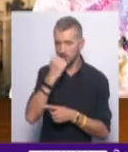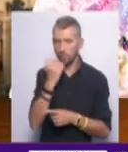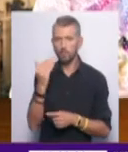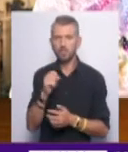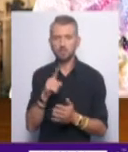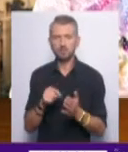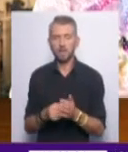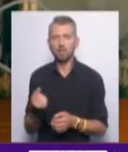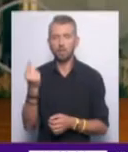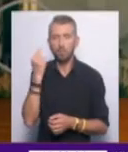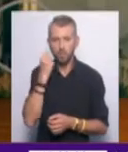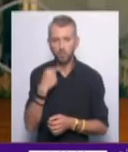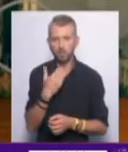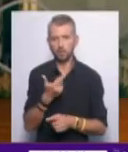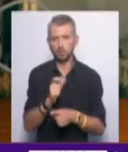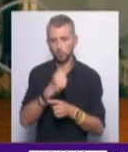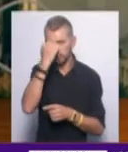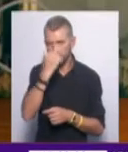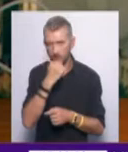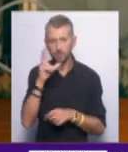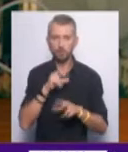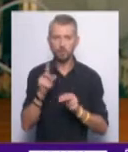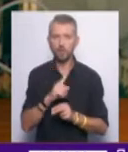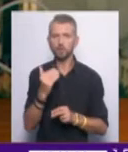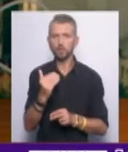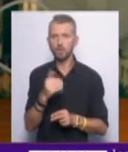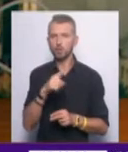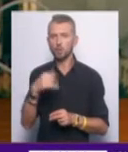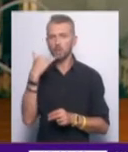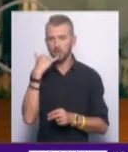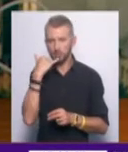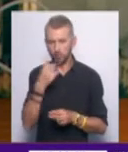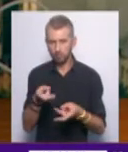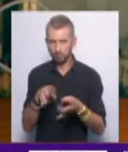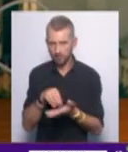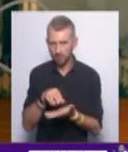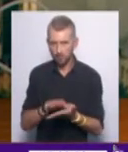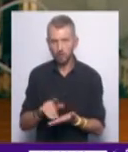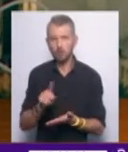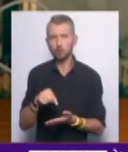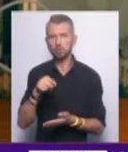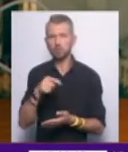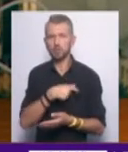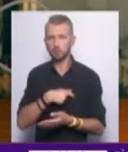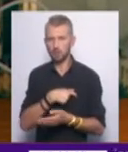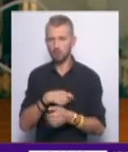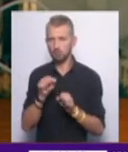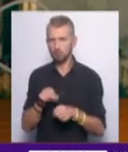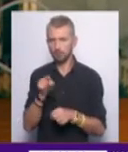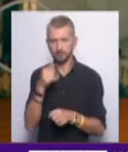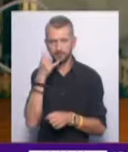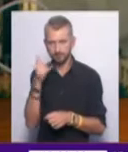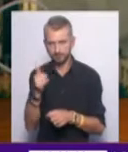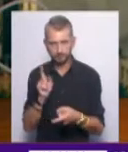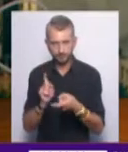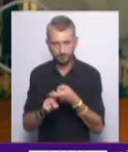запитання почули. Я вам дуже вдячна. Я дуже сподіваюся, що ви номер телефону зафіксували для того, щоб депутат міг з вами сконтактуватися. Пані Тетяна